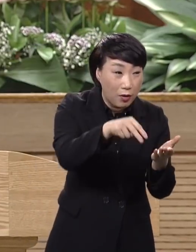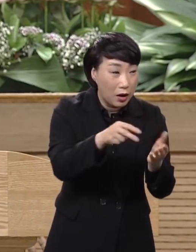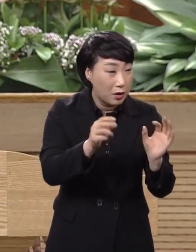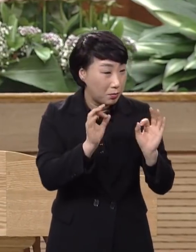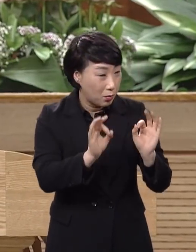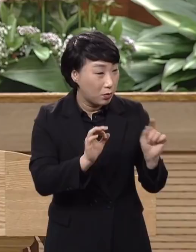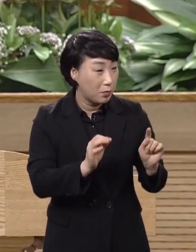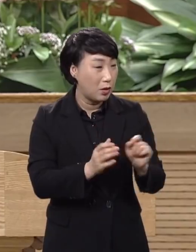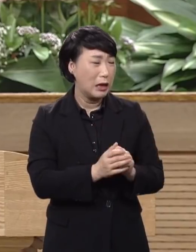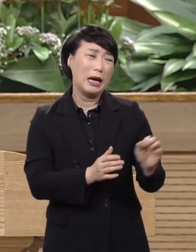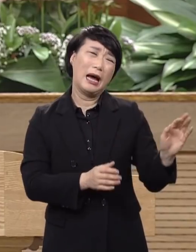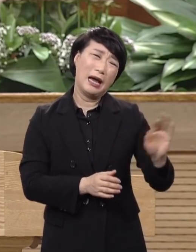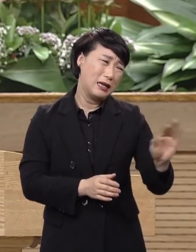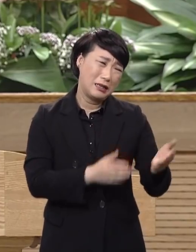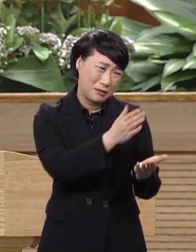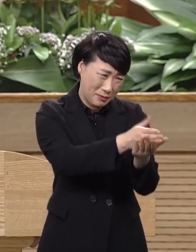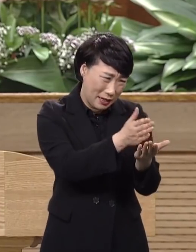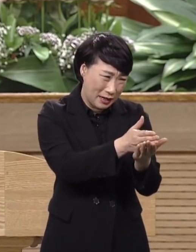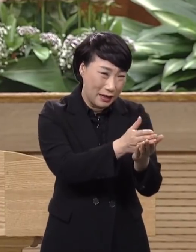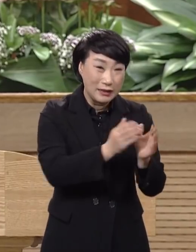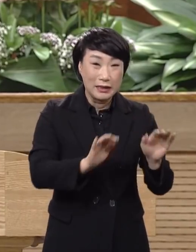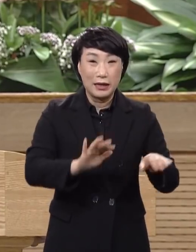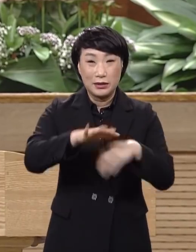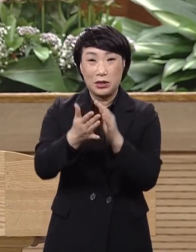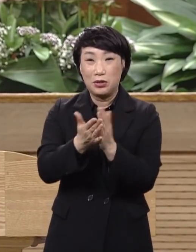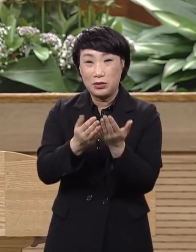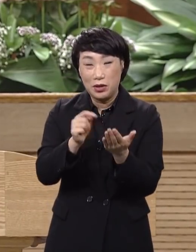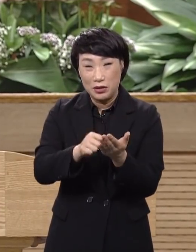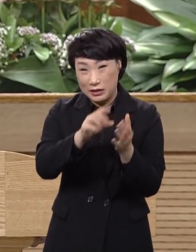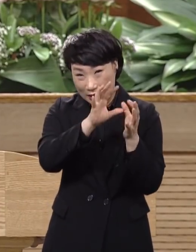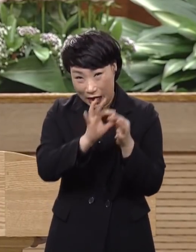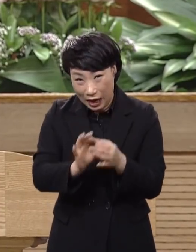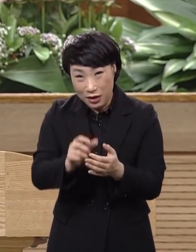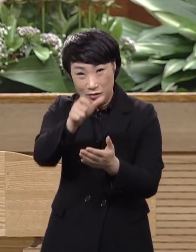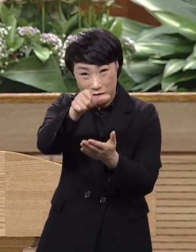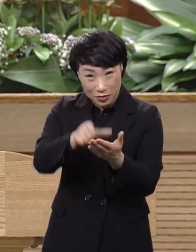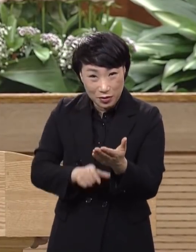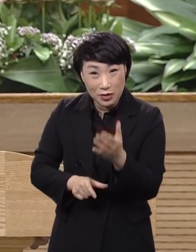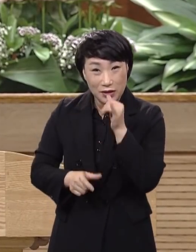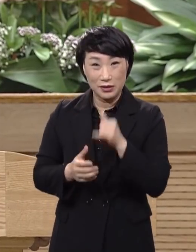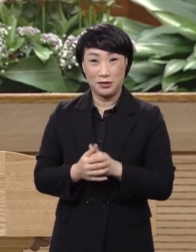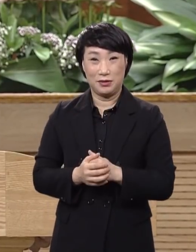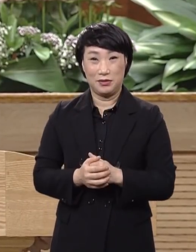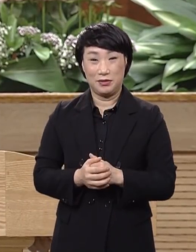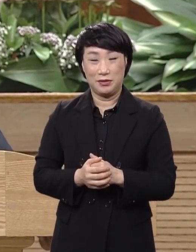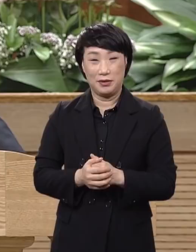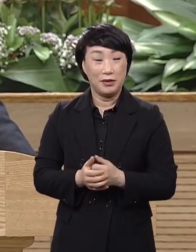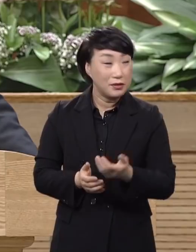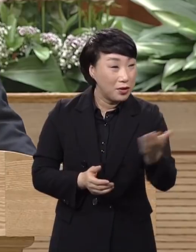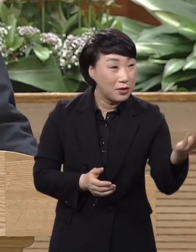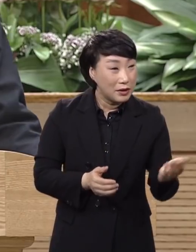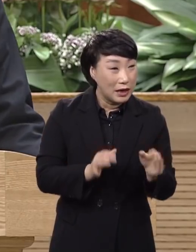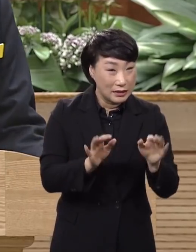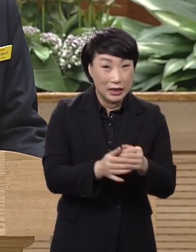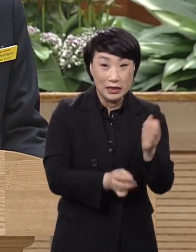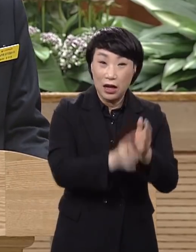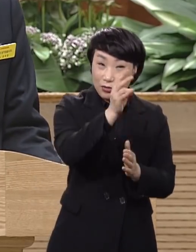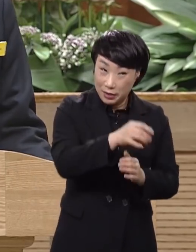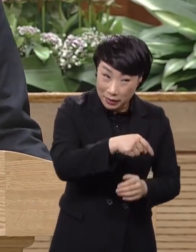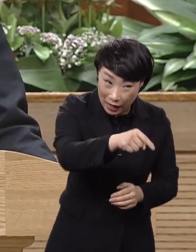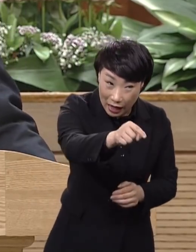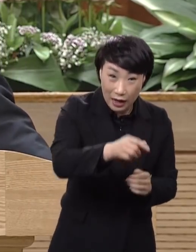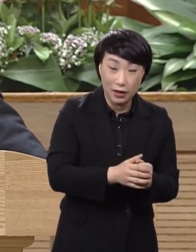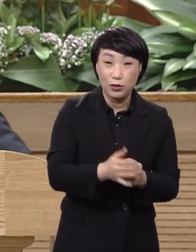것은 아니라고 성경은 계속 말하고 있으며, 너희가 예루살렘에도